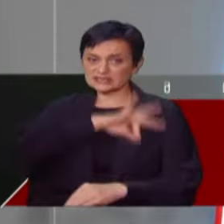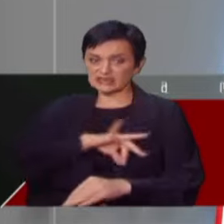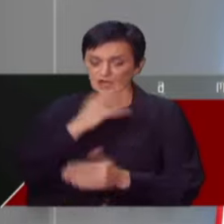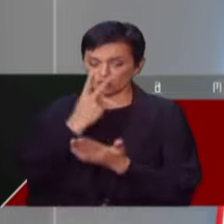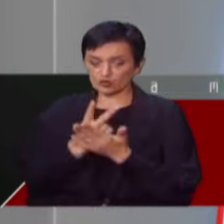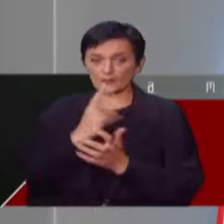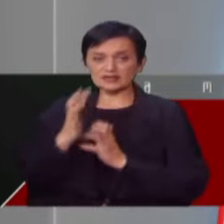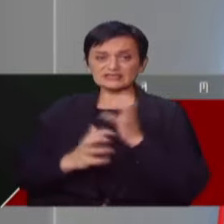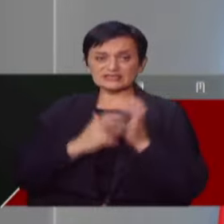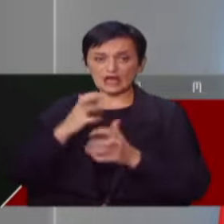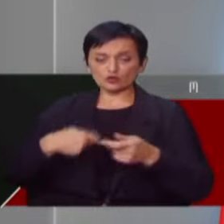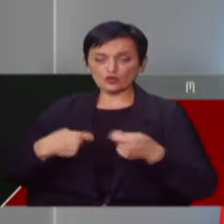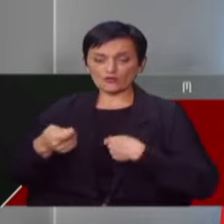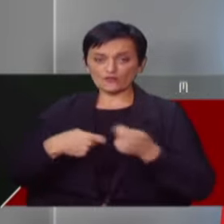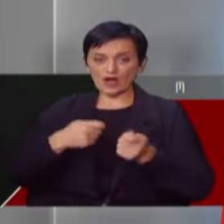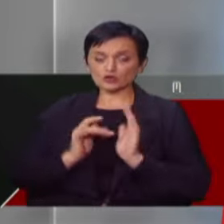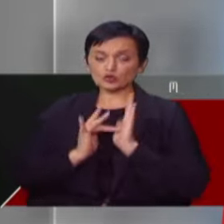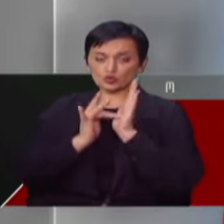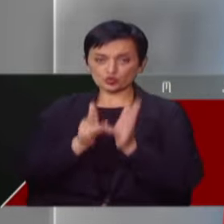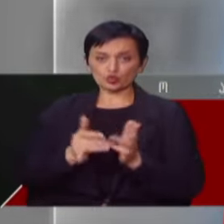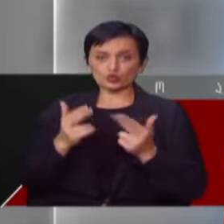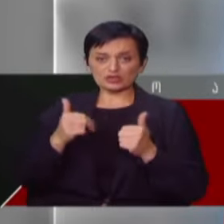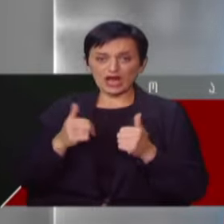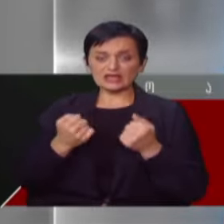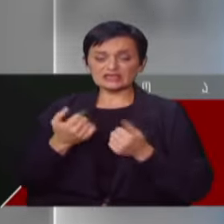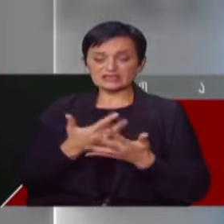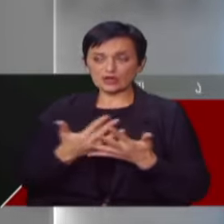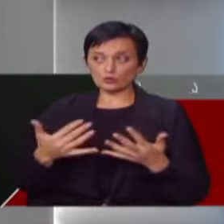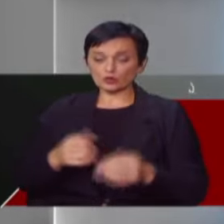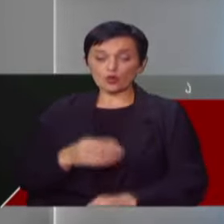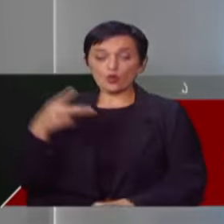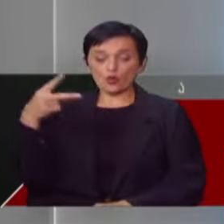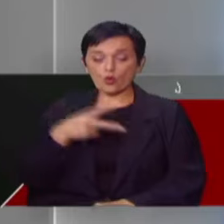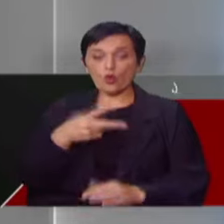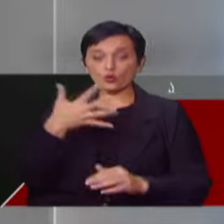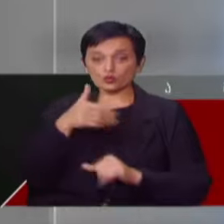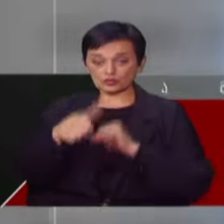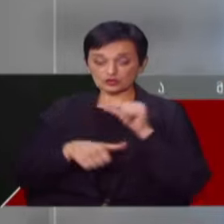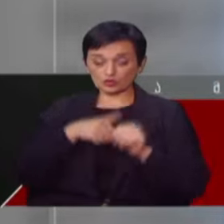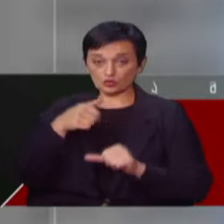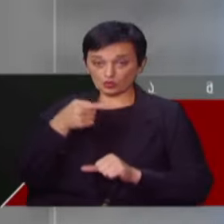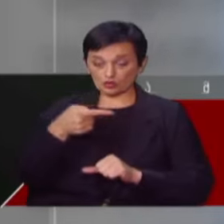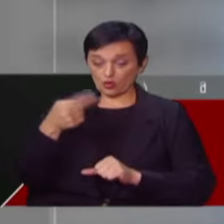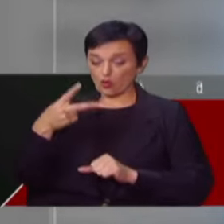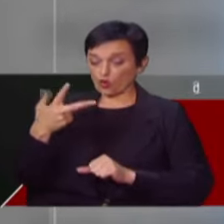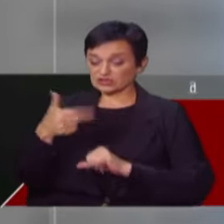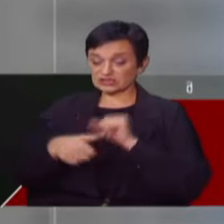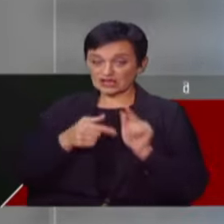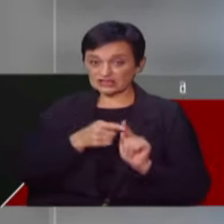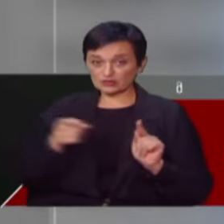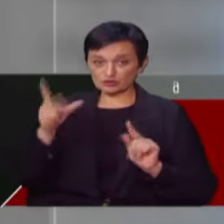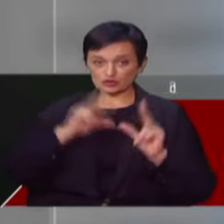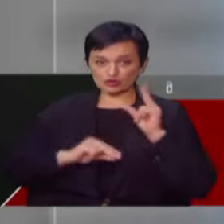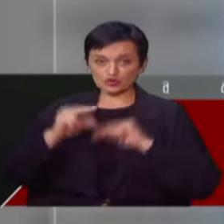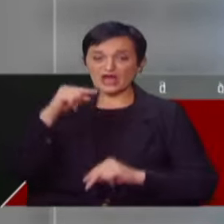ნახულობს საერთაშორისო ვაჭრობიდან, ტურიზმიდან და ტრანსპორტირებიდან. 2005 წლიდან 2023 წლის